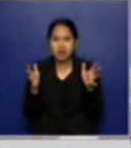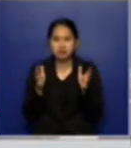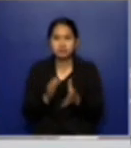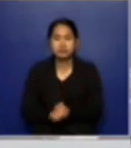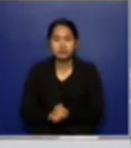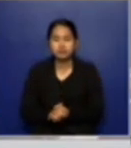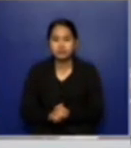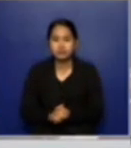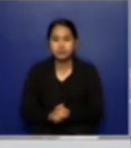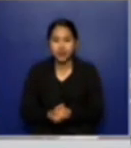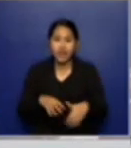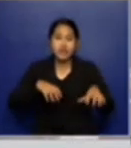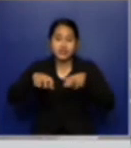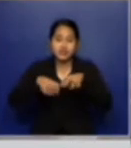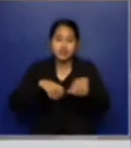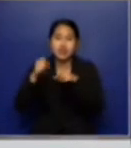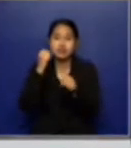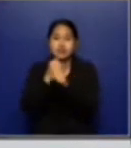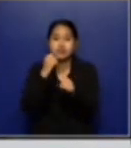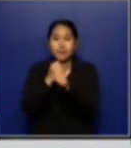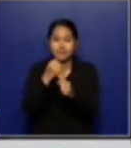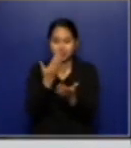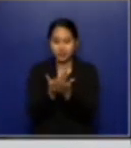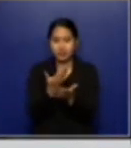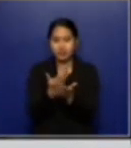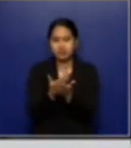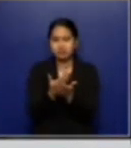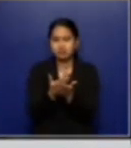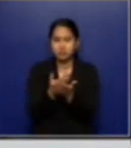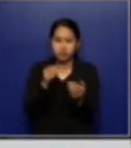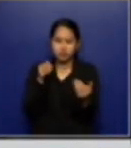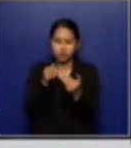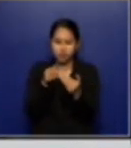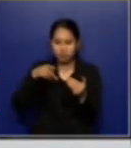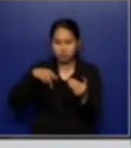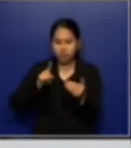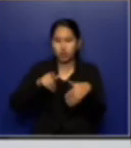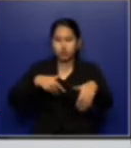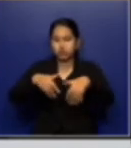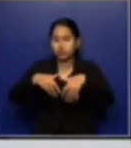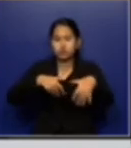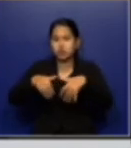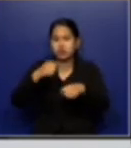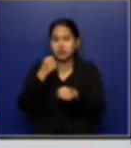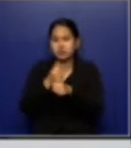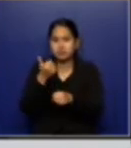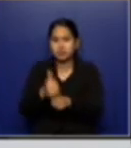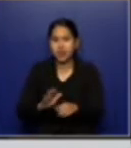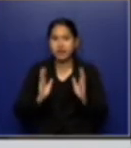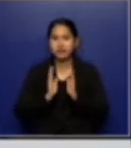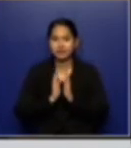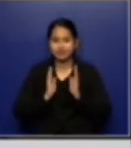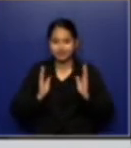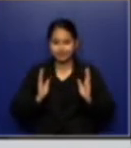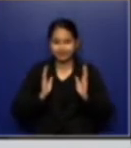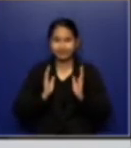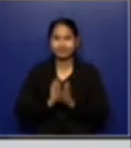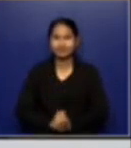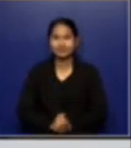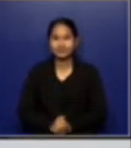ไม่สามารถจัดทำจัดสรรให้เกิดประโยชน์สูงสุดแก่พี่น้องประชาชนได้ค่ะขอบคุณท่านประธานมากค่ะ